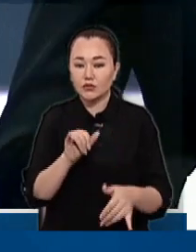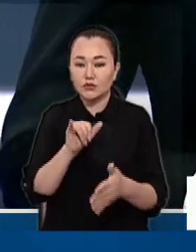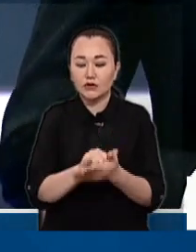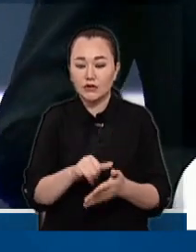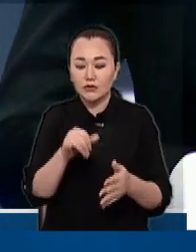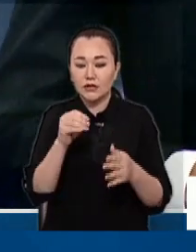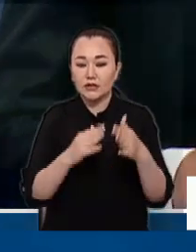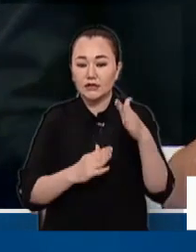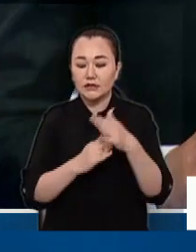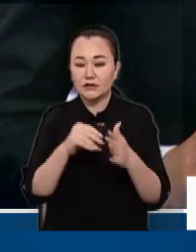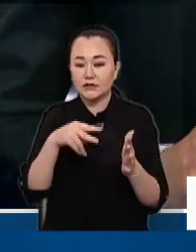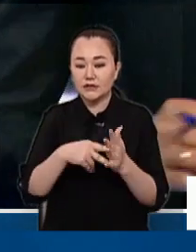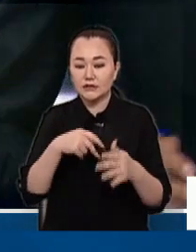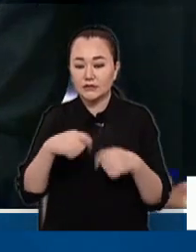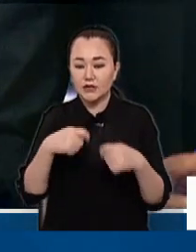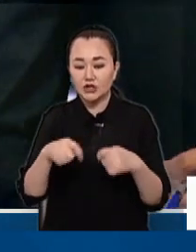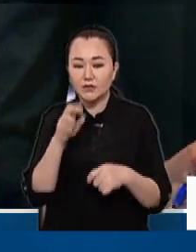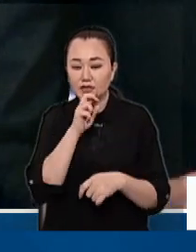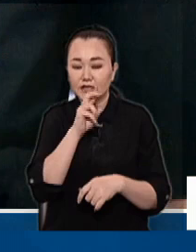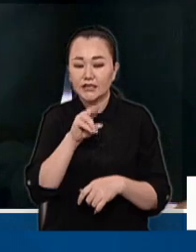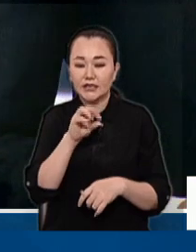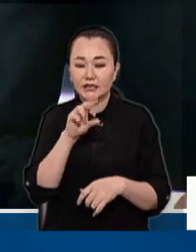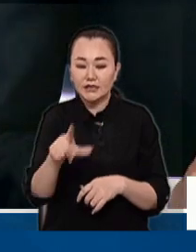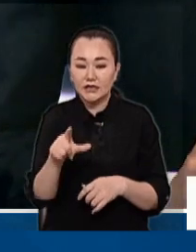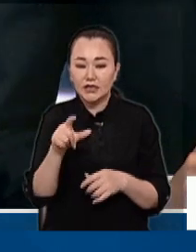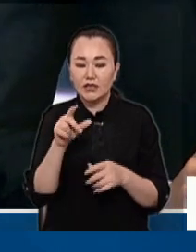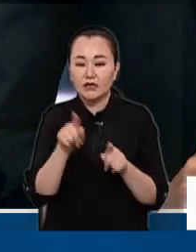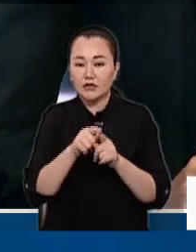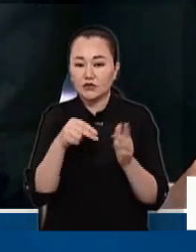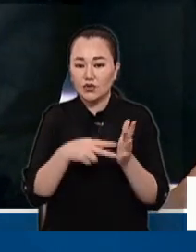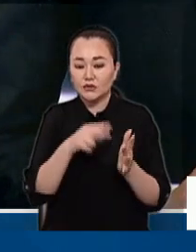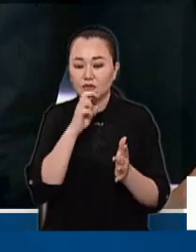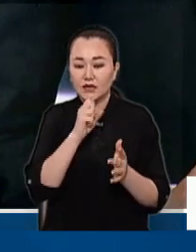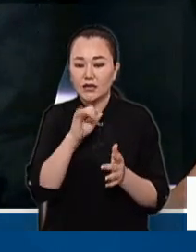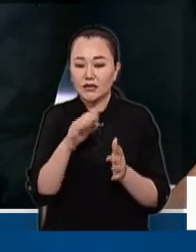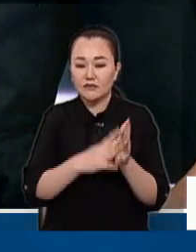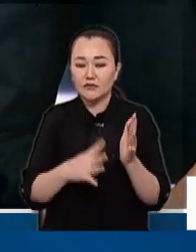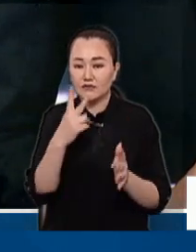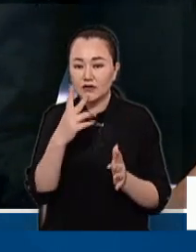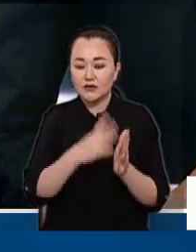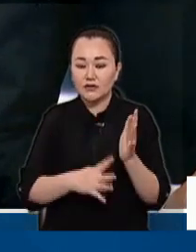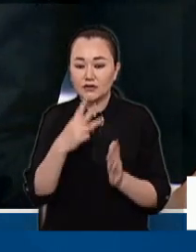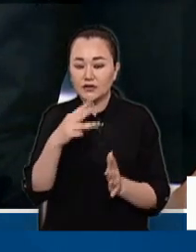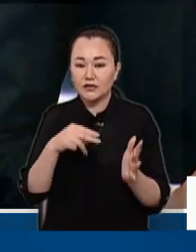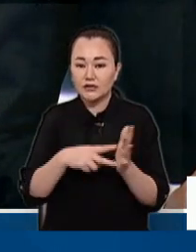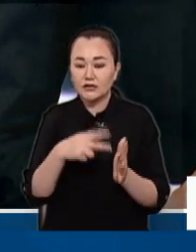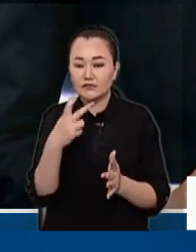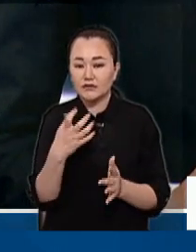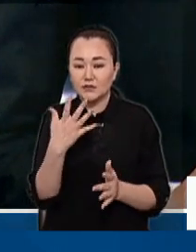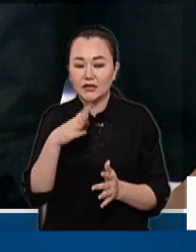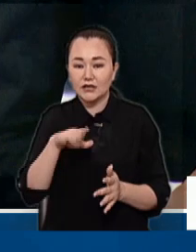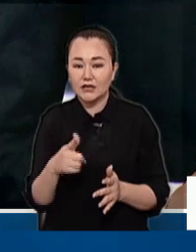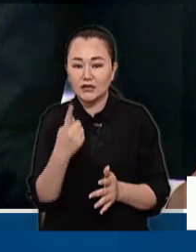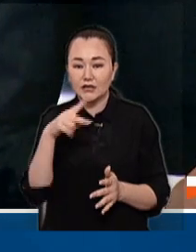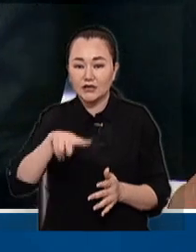установление предельных цен на продажу бензина и дизельного топлива. Так, стоимость бензина марки А92 и А93 стала 205